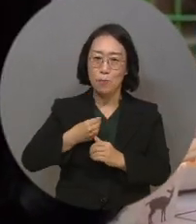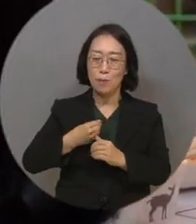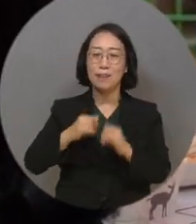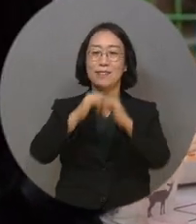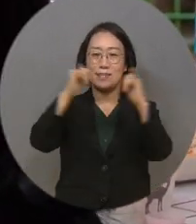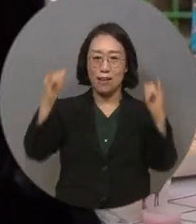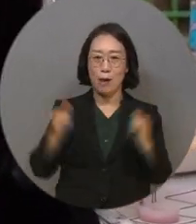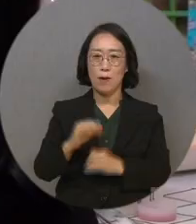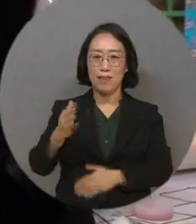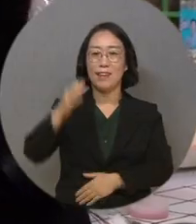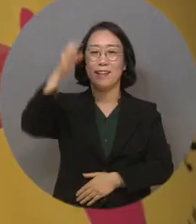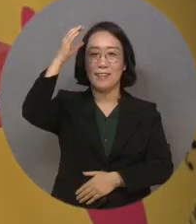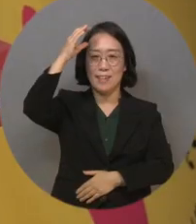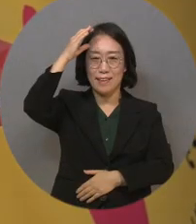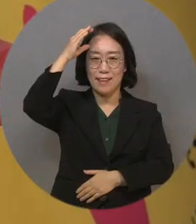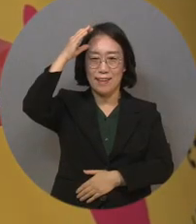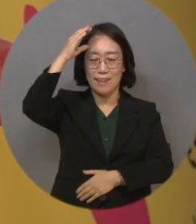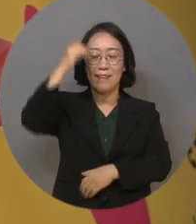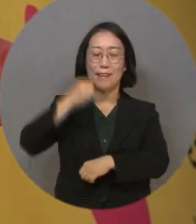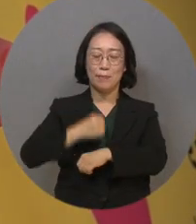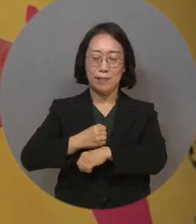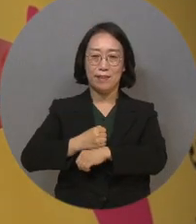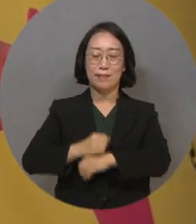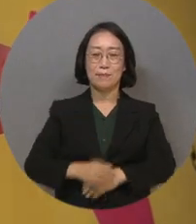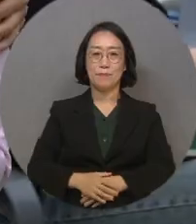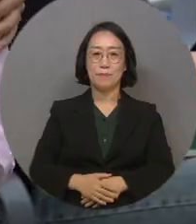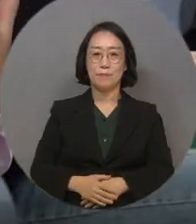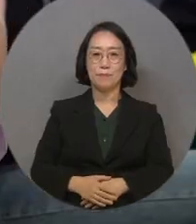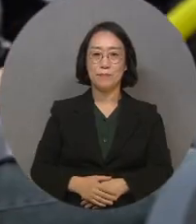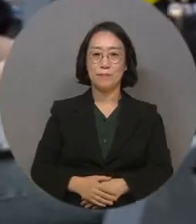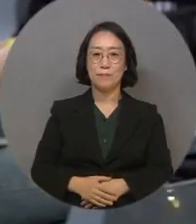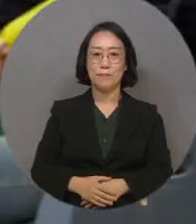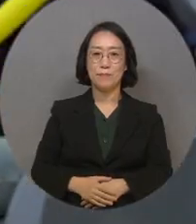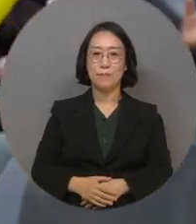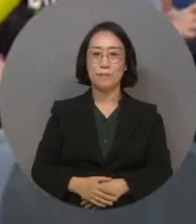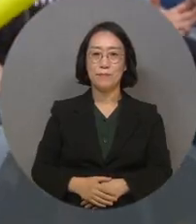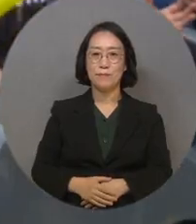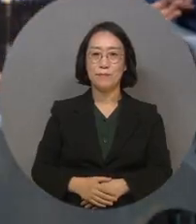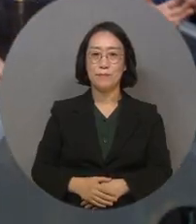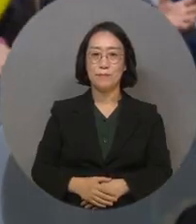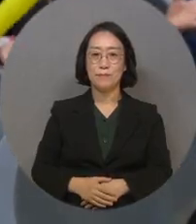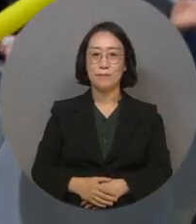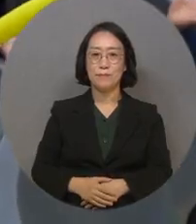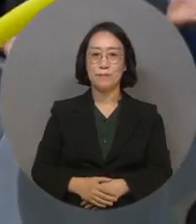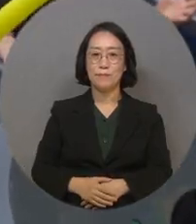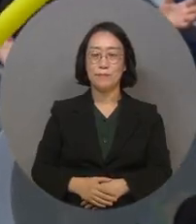되길 기대해봅니다. 복지TV 전북방송 김영재입니다.